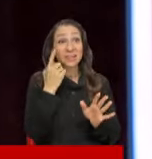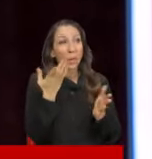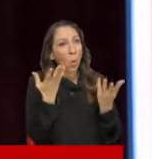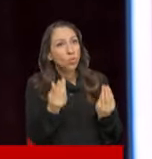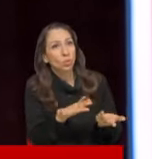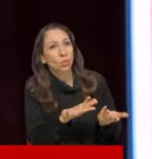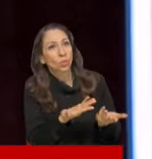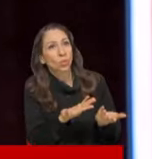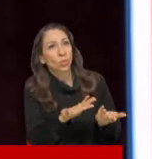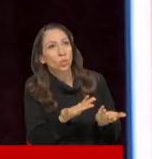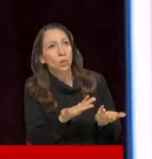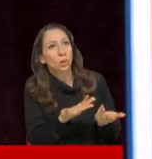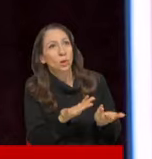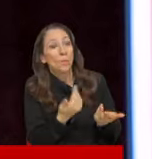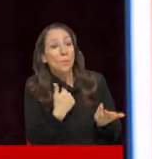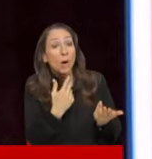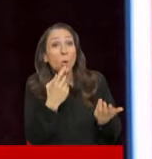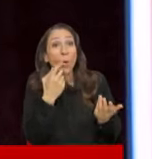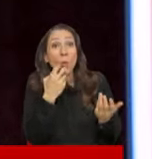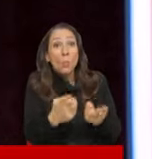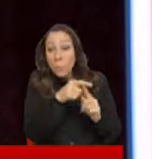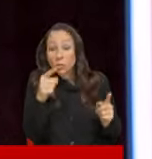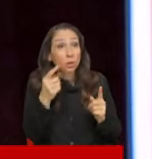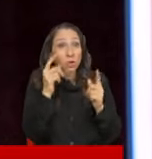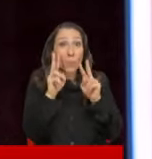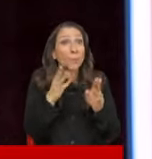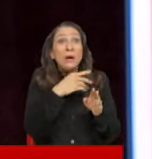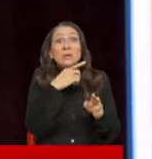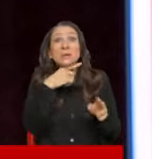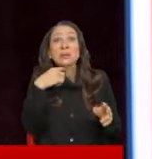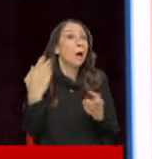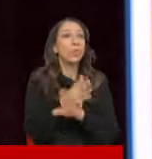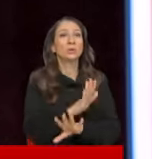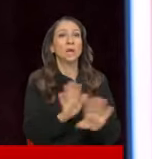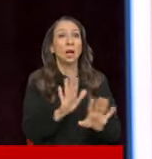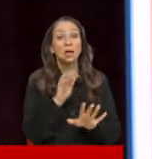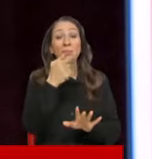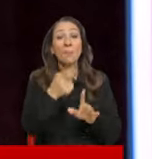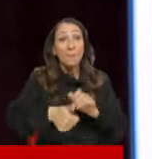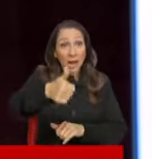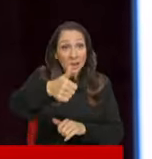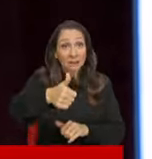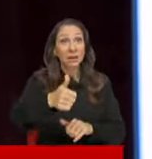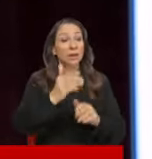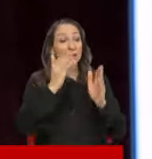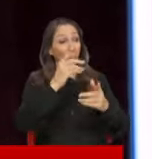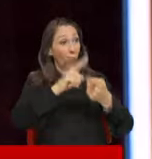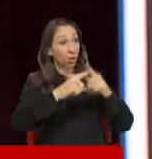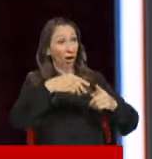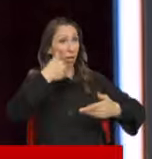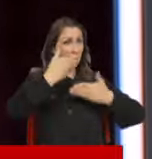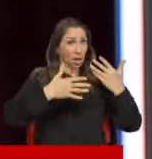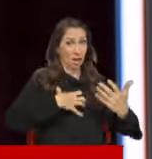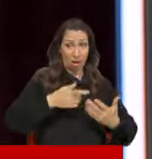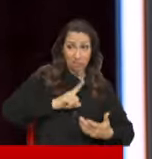hale geldi ben ömür bir lamda böyle bir şey görmedim asa da doğru değil yani Hiçbir bakanın gidip siyaset yapması kendi